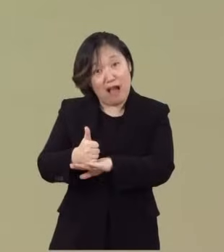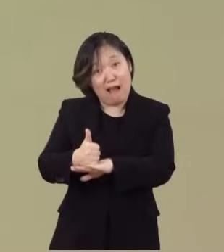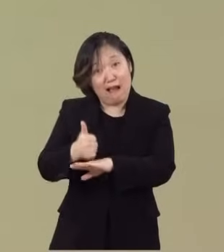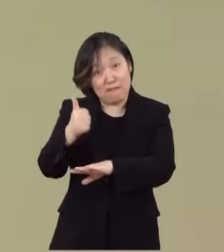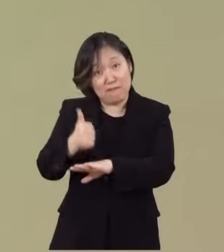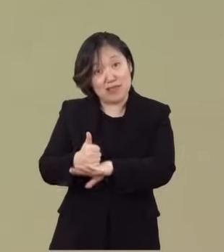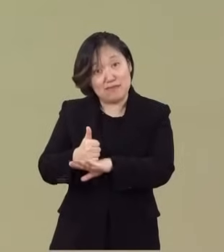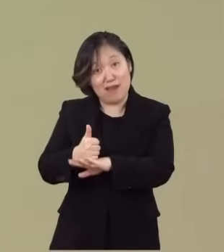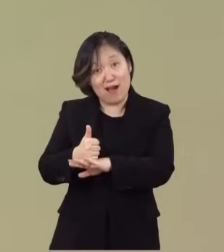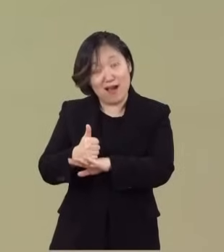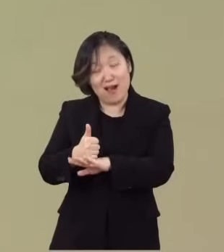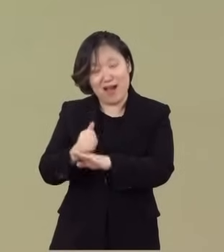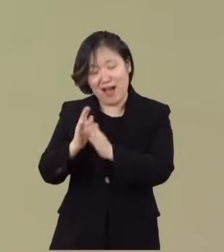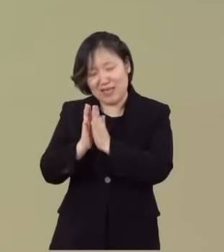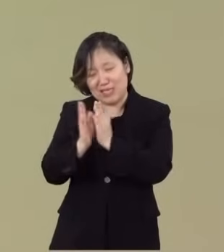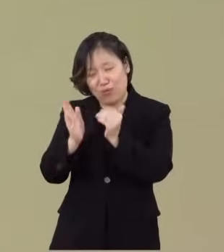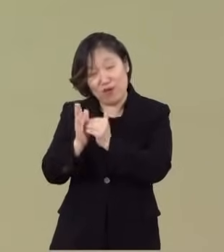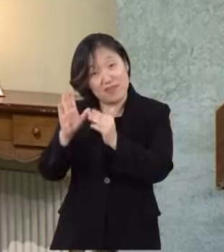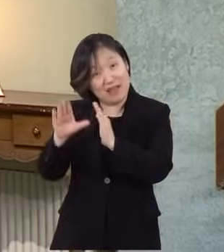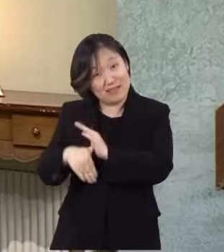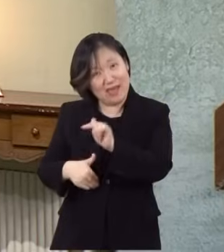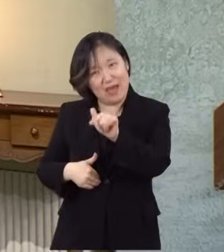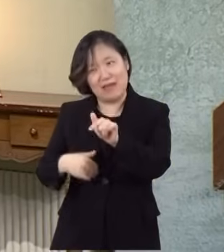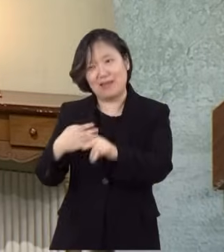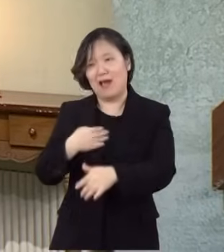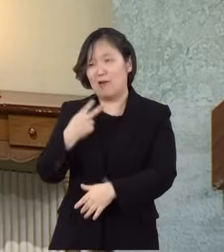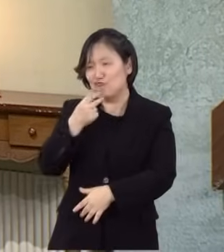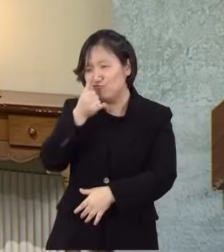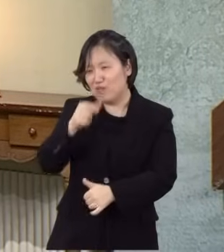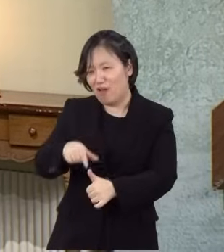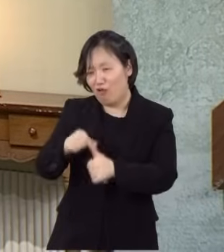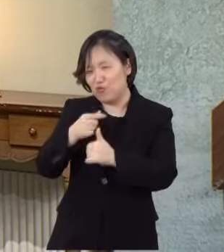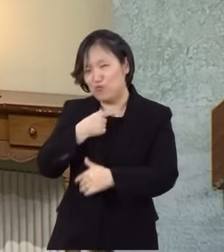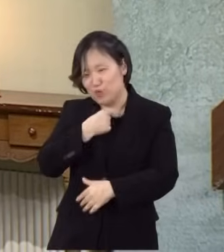때 사홍서원 중생을